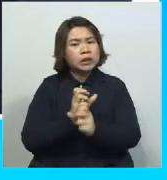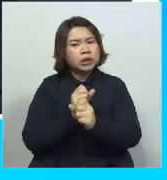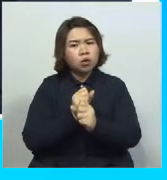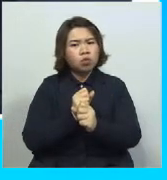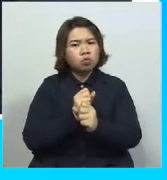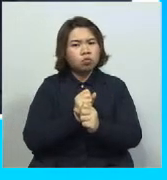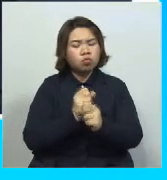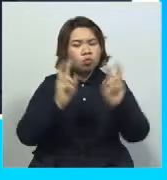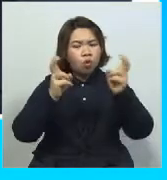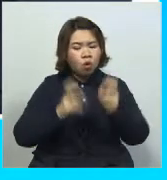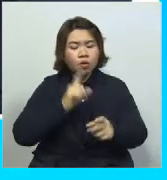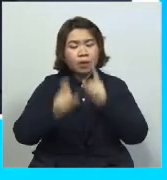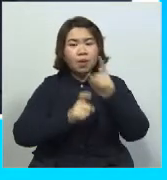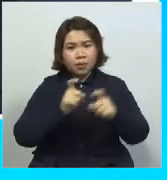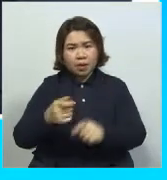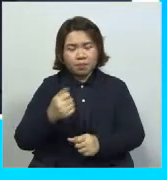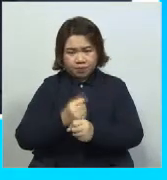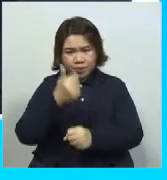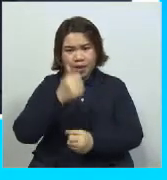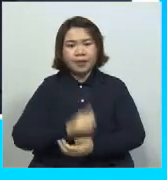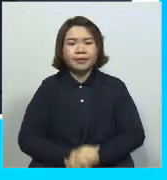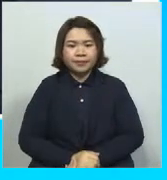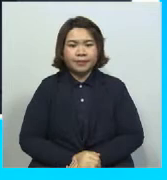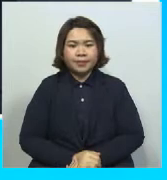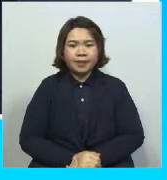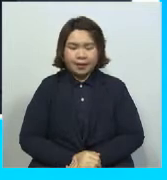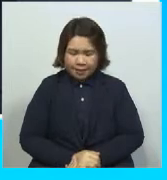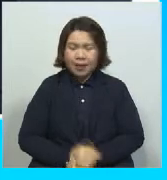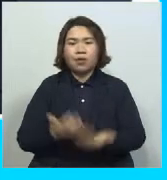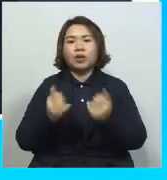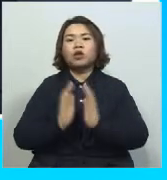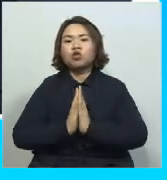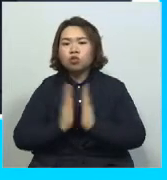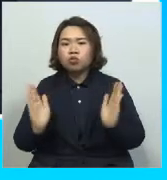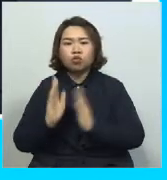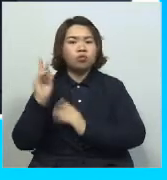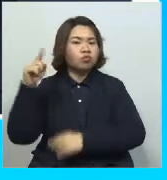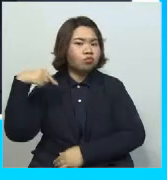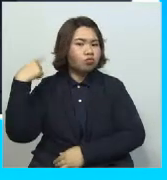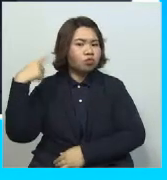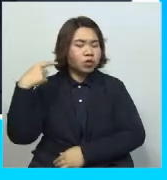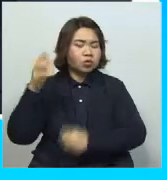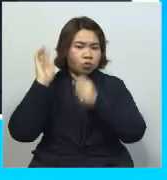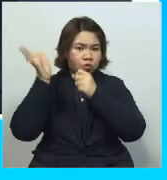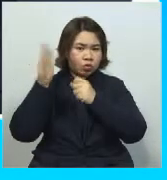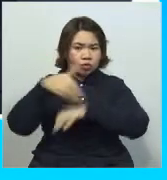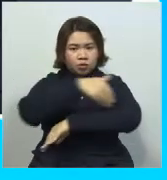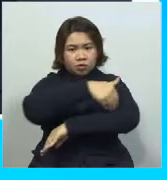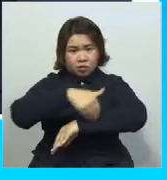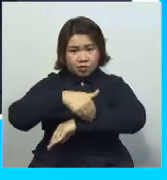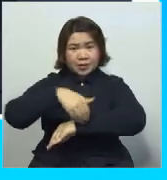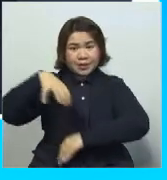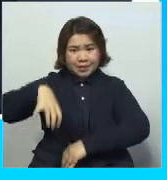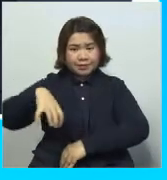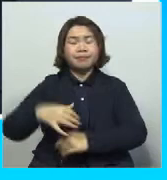ามเรื่องนู้นเรื่องนี้อะไรอย่างเงี้ยนะคะค่ะ ครับวันนี้ต้องขอขอบคุณนะครับคุณยานีแสงสีจันทร์นะครับในฐานะของโฆษกกรมบัญชีกลางนะครับที่ม